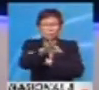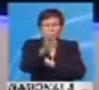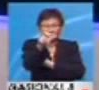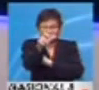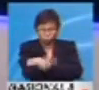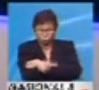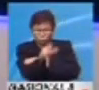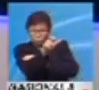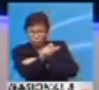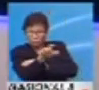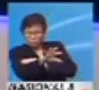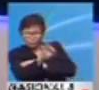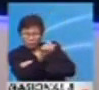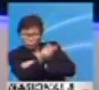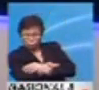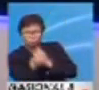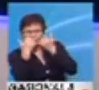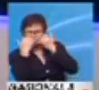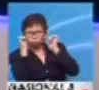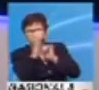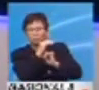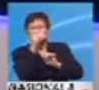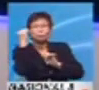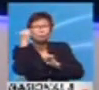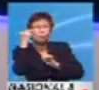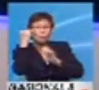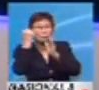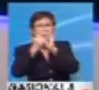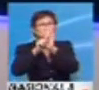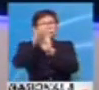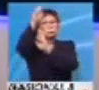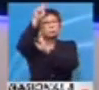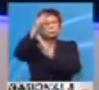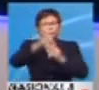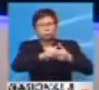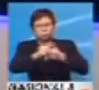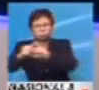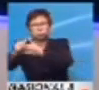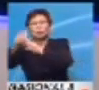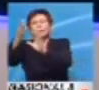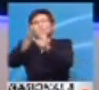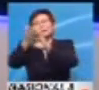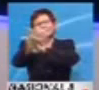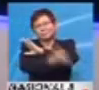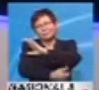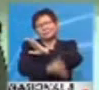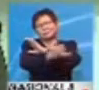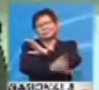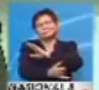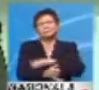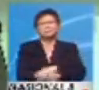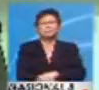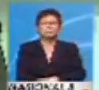mempunyai kredibility dan pengetahuan dan tinggi untuk menurajai institusi tersebut